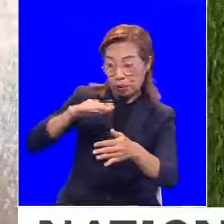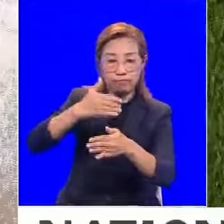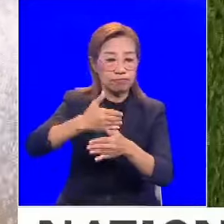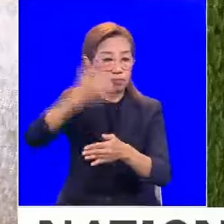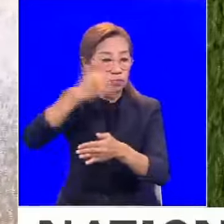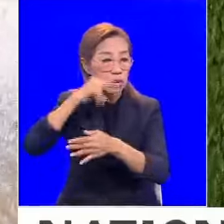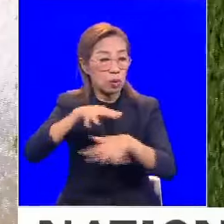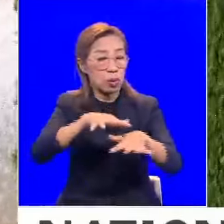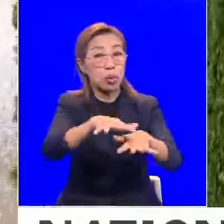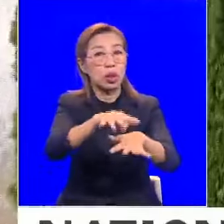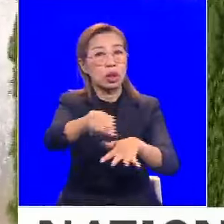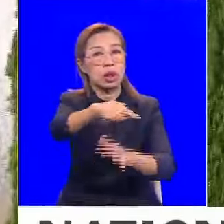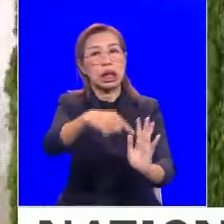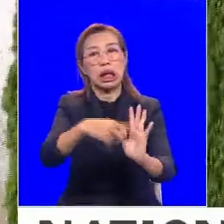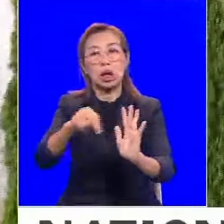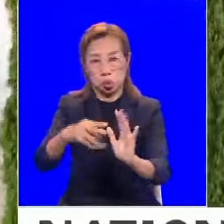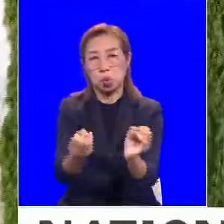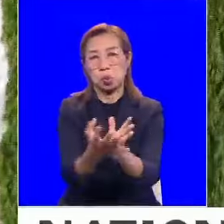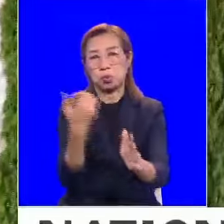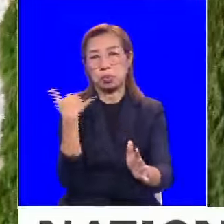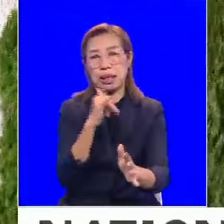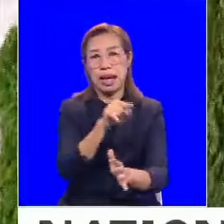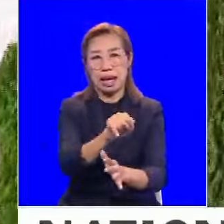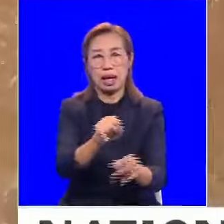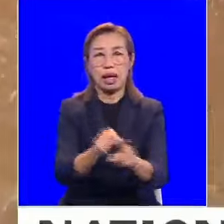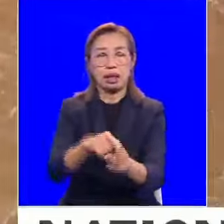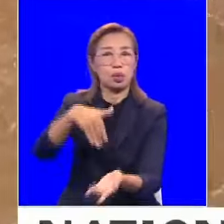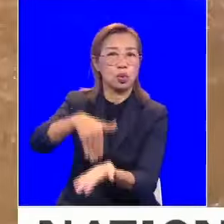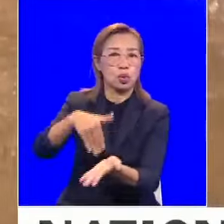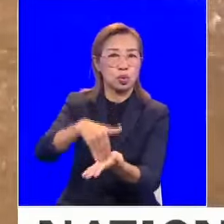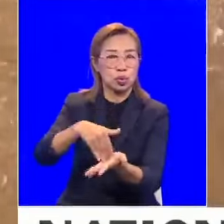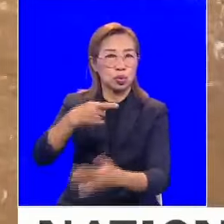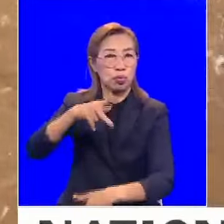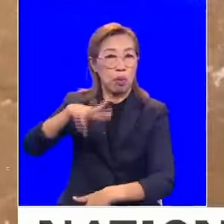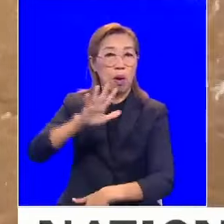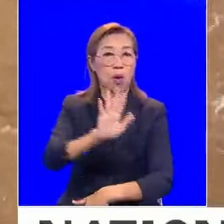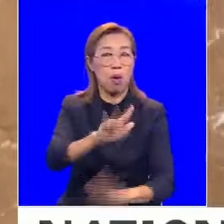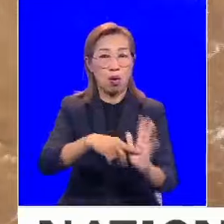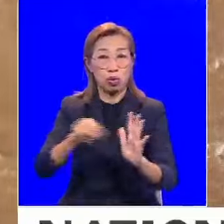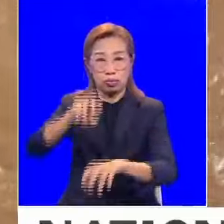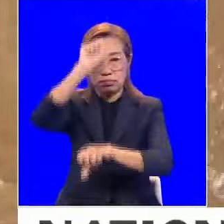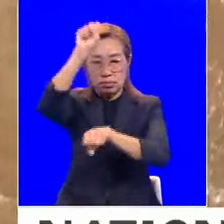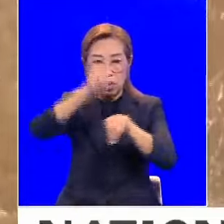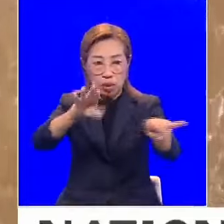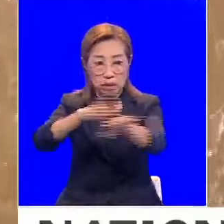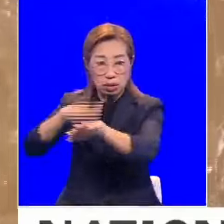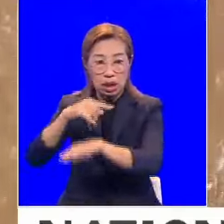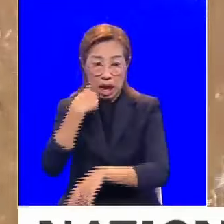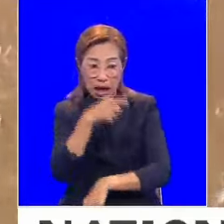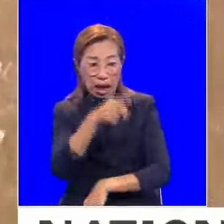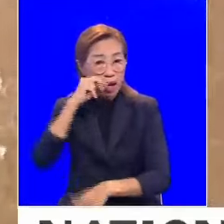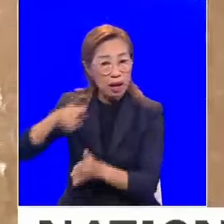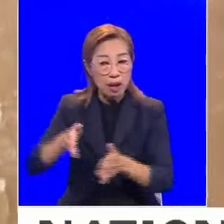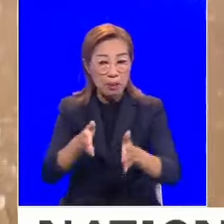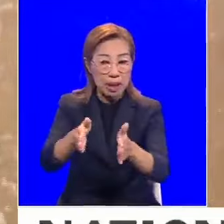ผลในพื้นที่นนทบุรีทางกองอำนวยการป้องกันบรรเทาสาธารณภัยนทบุรีก็เลยขอแจ้งเตือนเลยใครอยู่ริมน้ำเจ้าพระยา